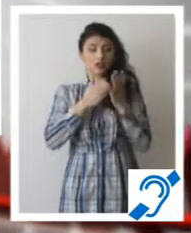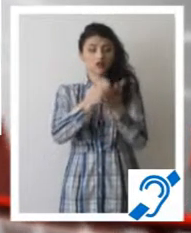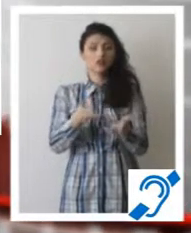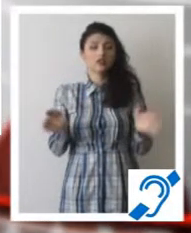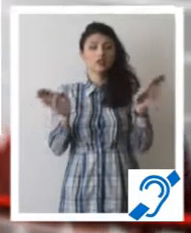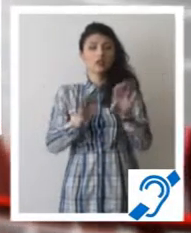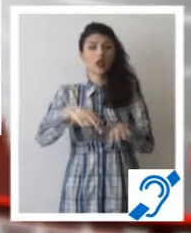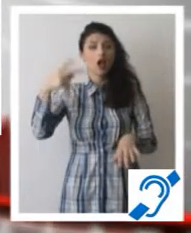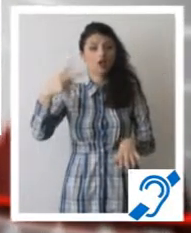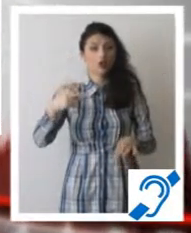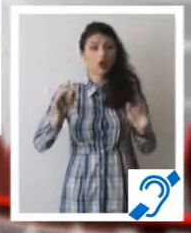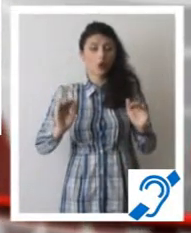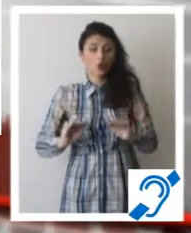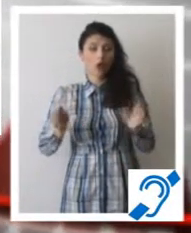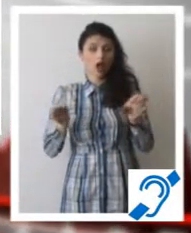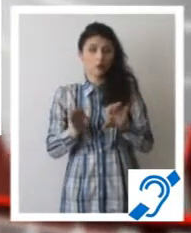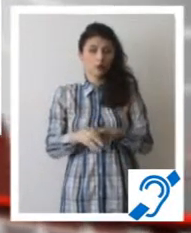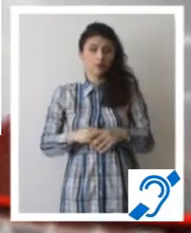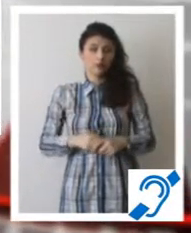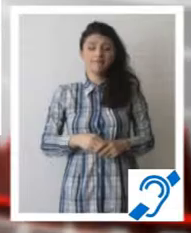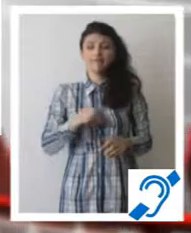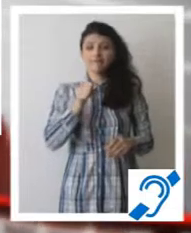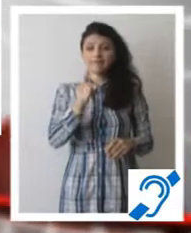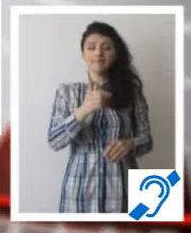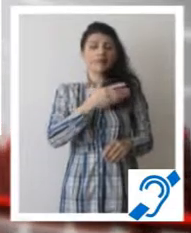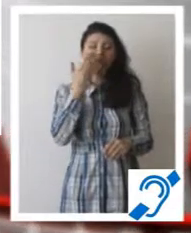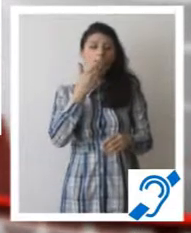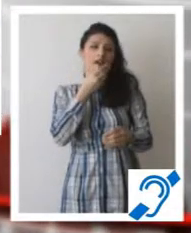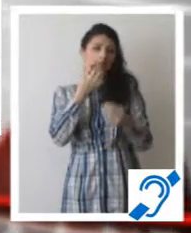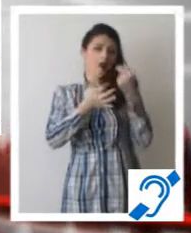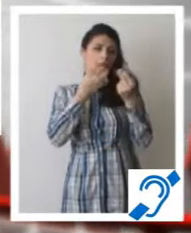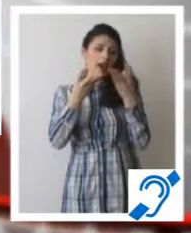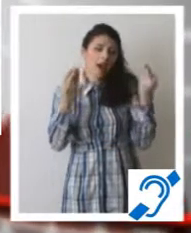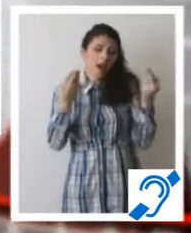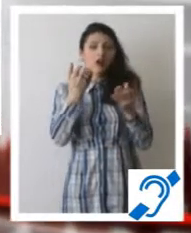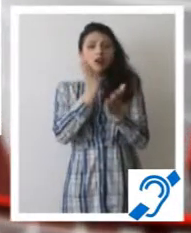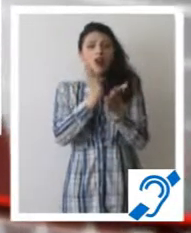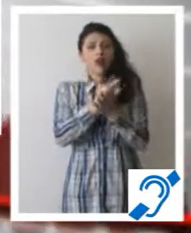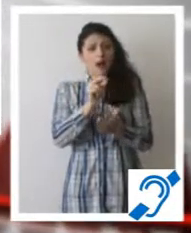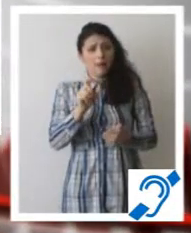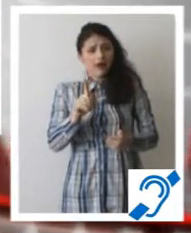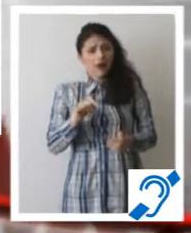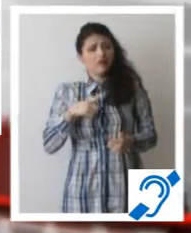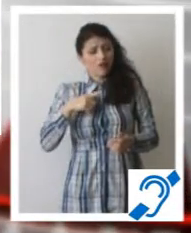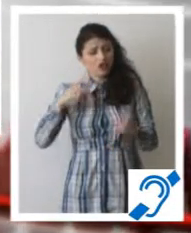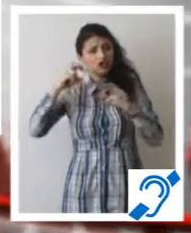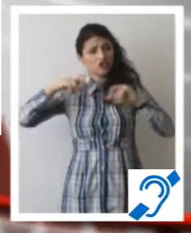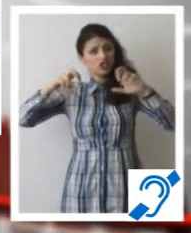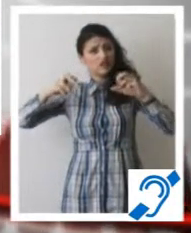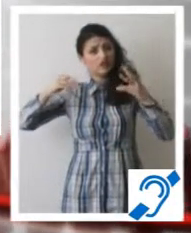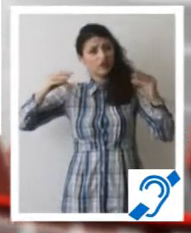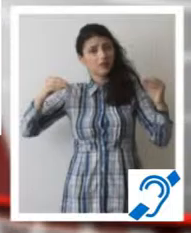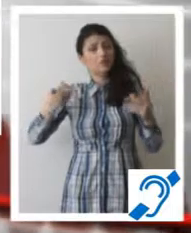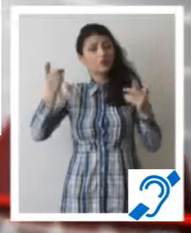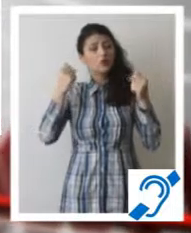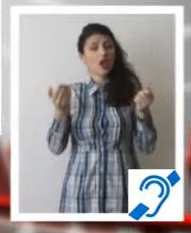decesul celui de-al doilea minor. Practic, nu vorbim de un nou dosar penal, ci în cadrul acelui dosar penal vom cerceta și împrejurările în care a